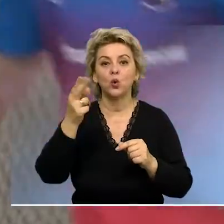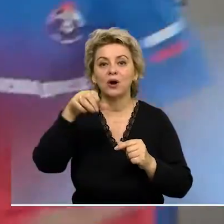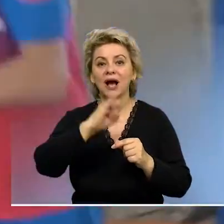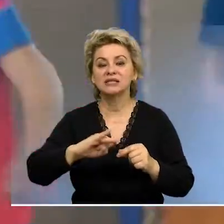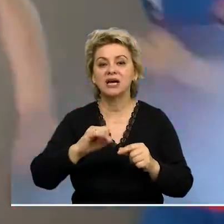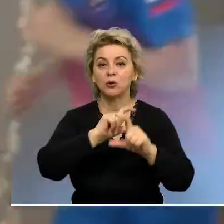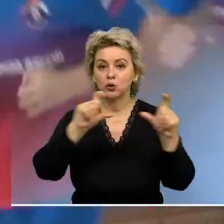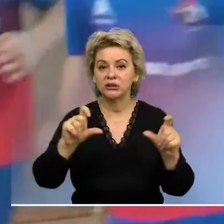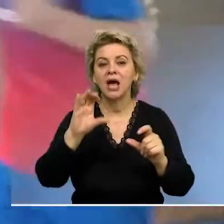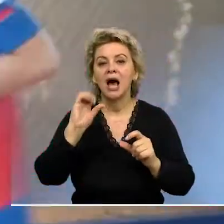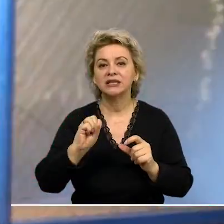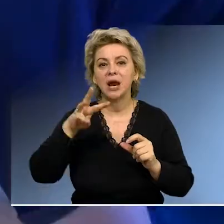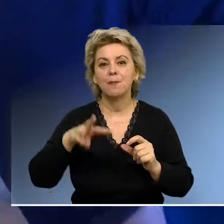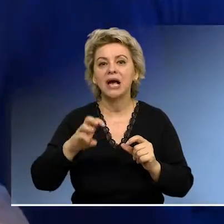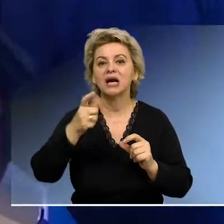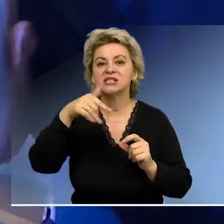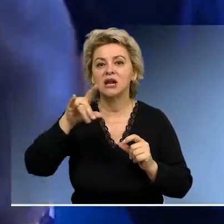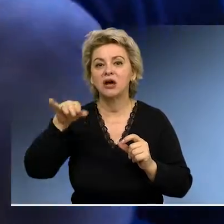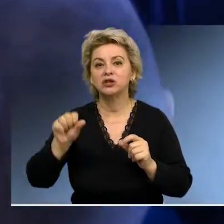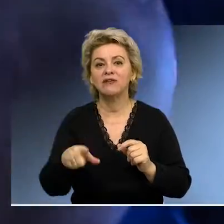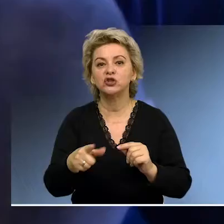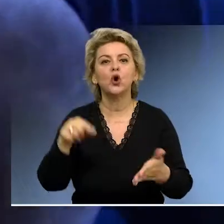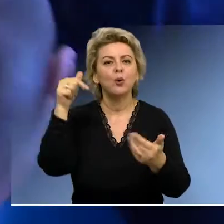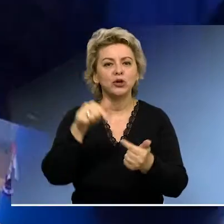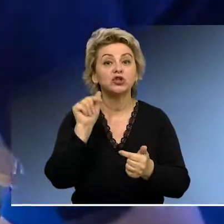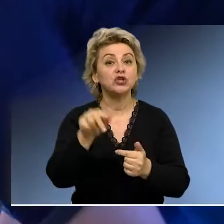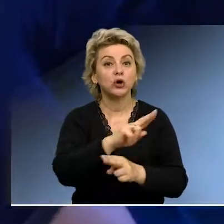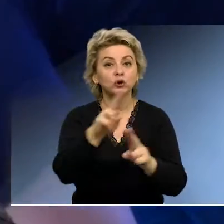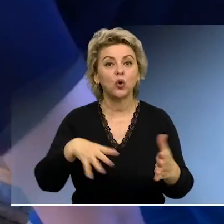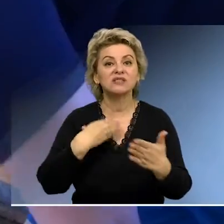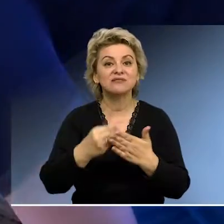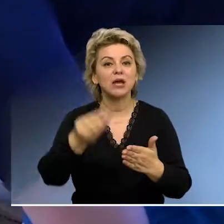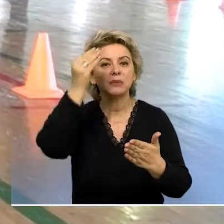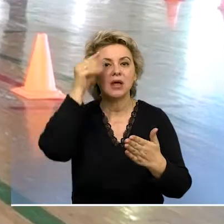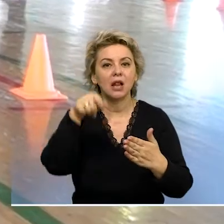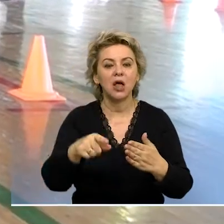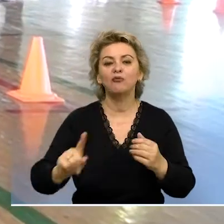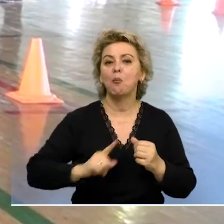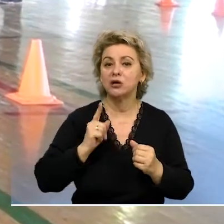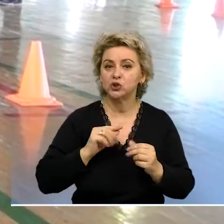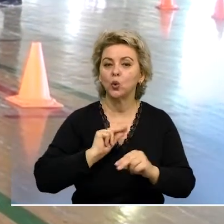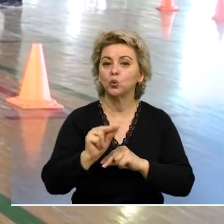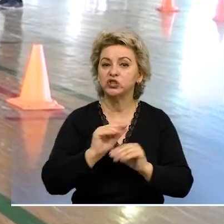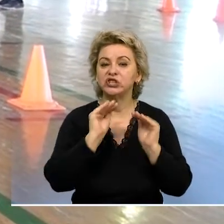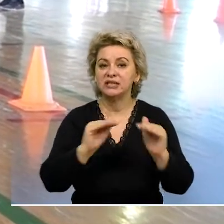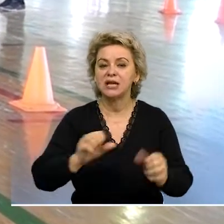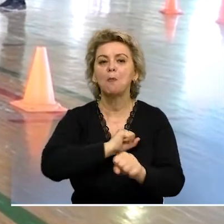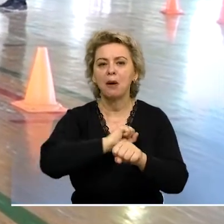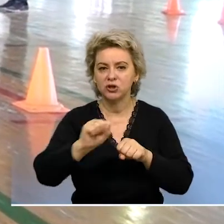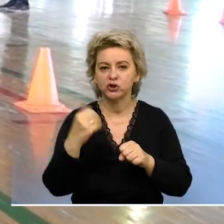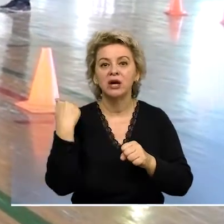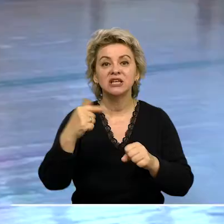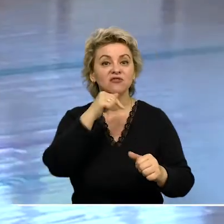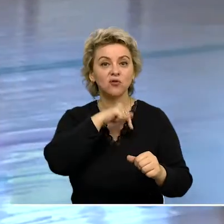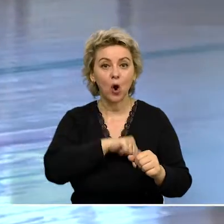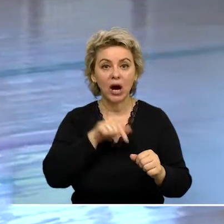Тренер-преподаватель по футболу Матвеева Курганской ДЮСШ Андреев Максим Александрович принадлежит к числу тех, кто к своим талантам и мастерством